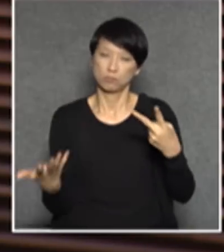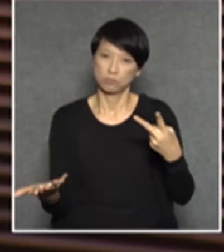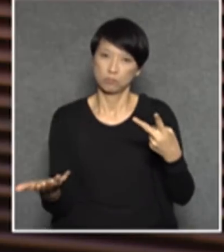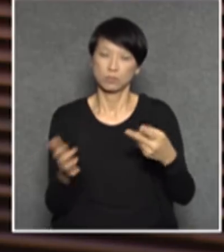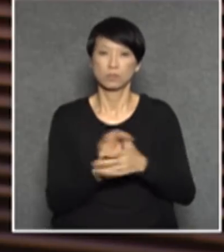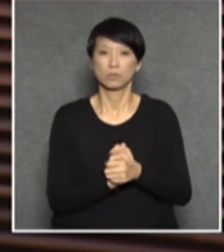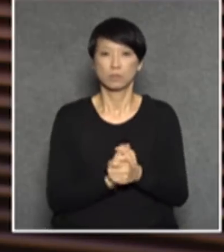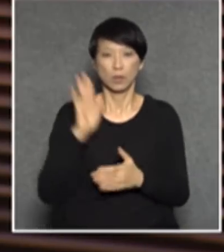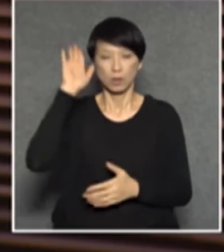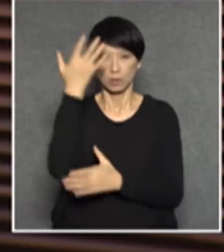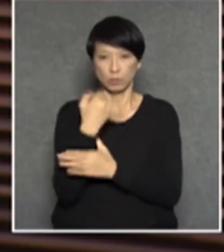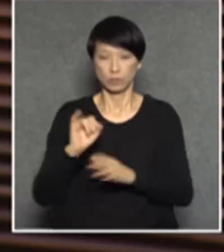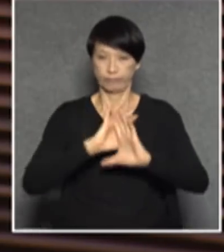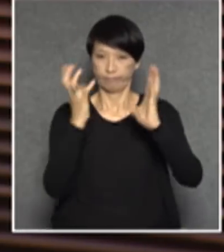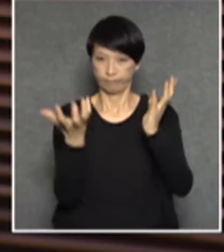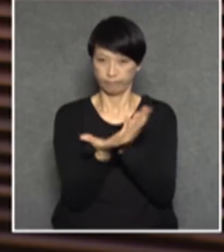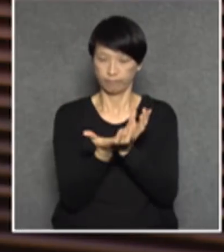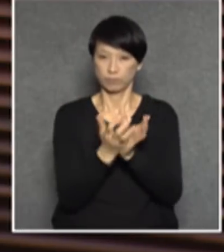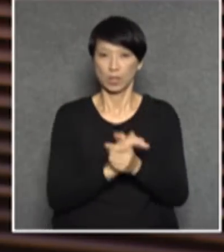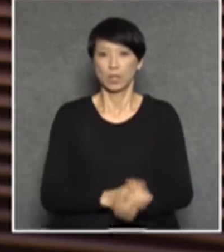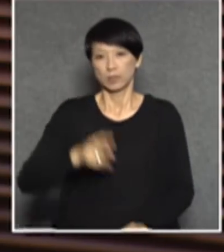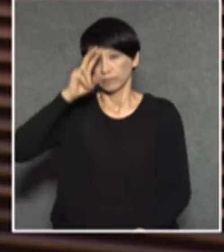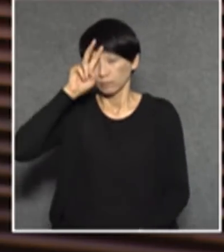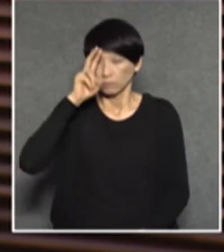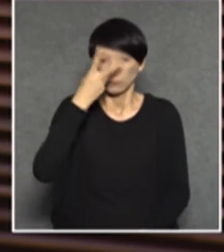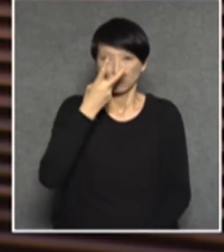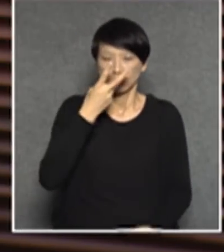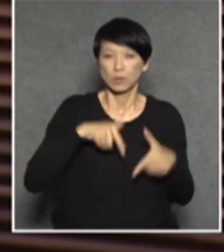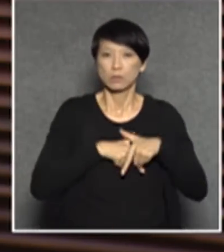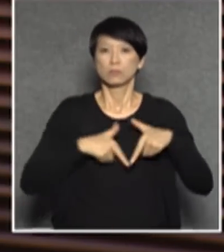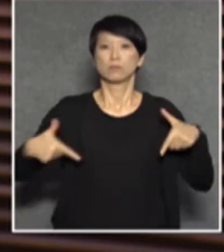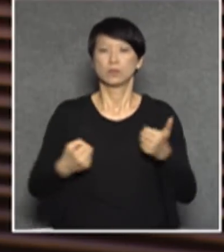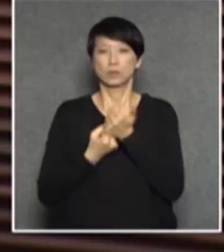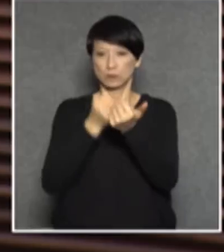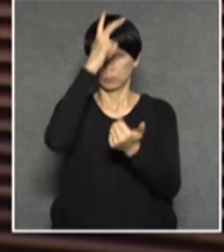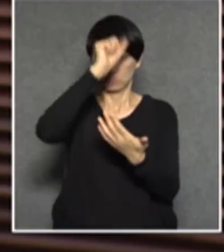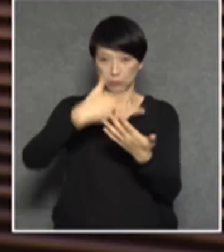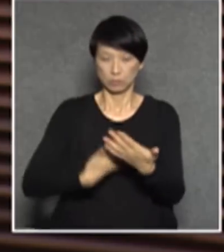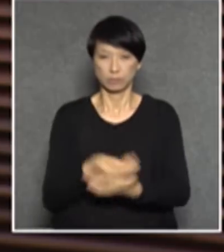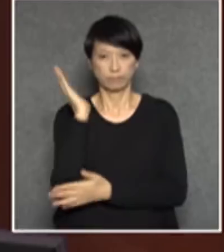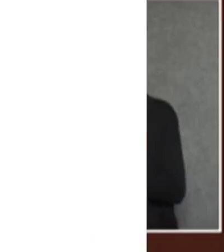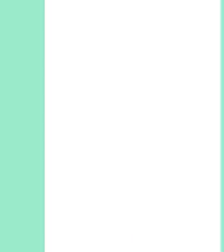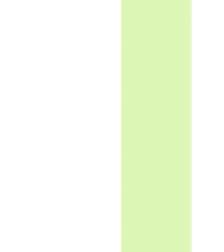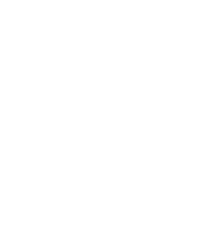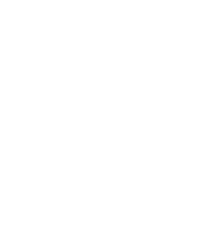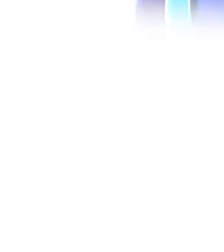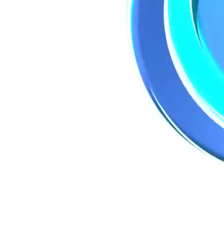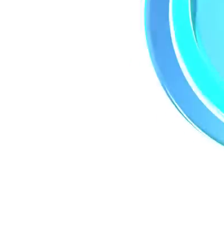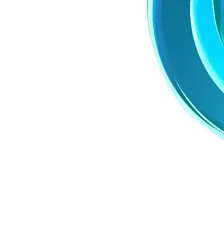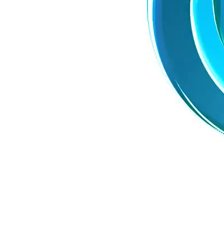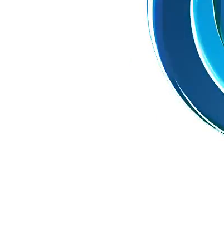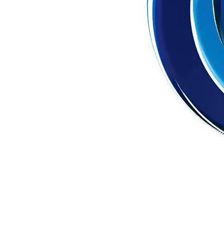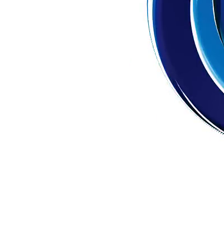望反對派議員能夠懸崖勒馬，拿出勇氣支持政改方案。主席，本人謹此陳辭，支持。